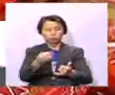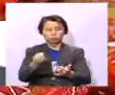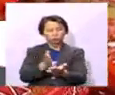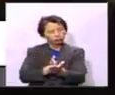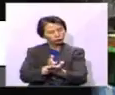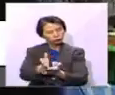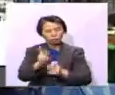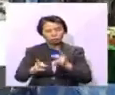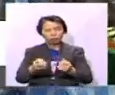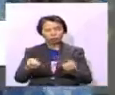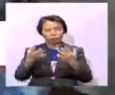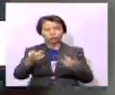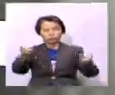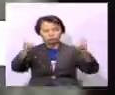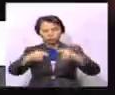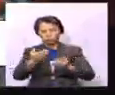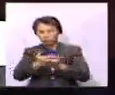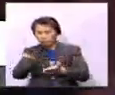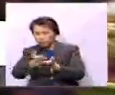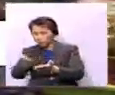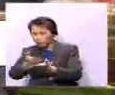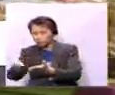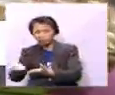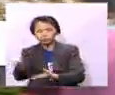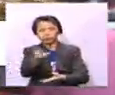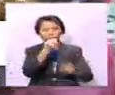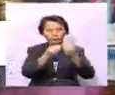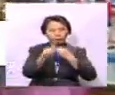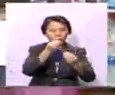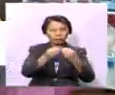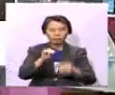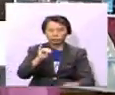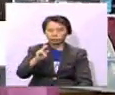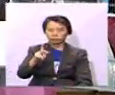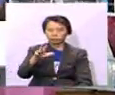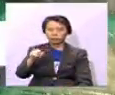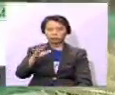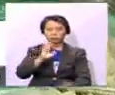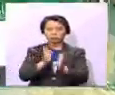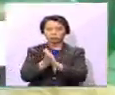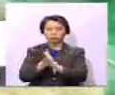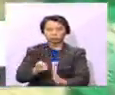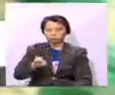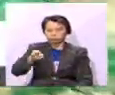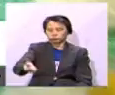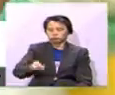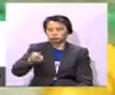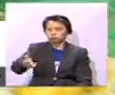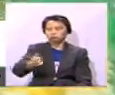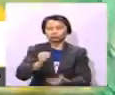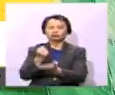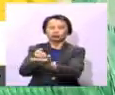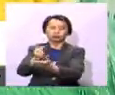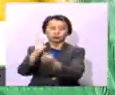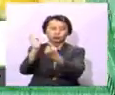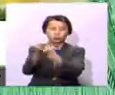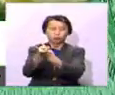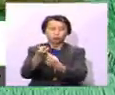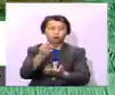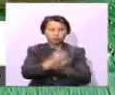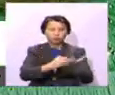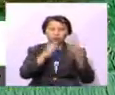langsung, orang ramai yang datang membeli apa jua produk makanan dan IKS telah menjadi penyumbang kepada kebajikan. Ada yang tidak